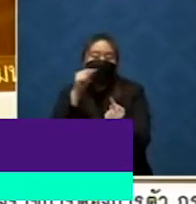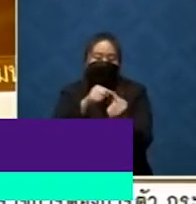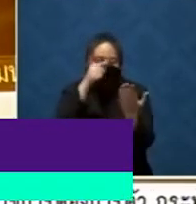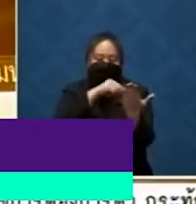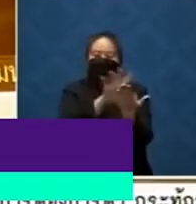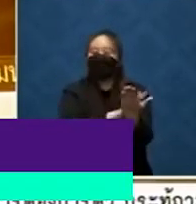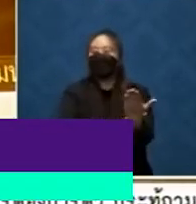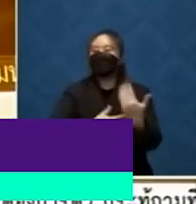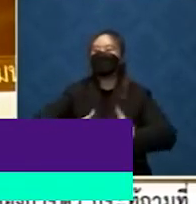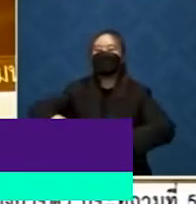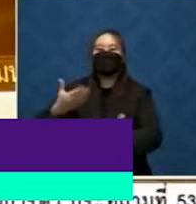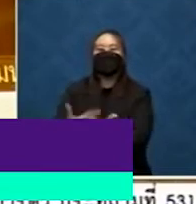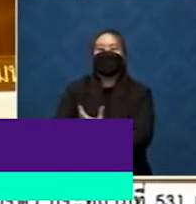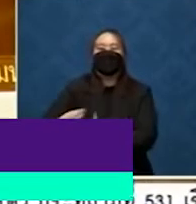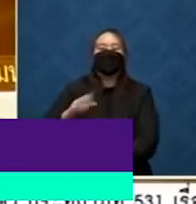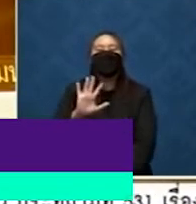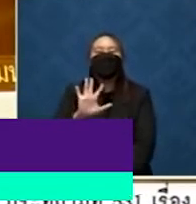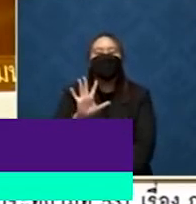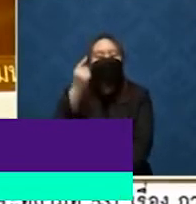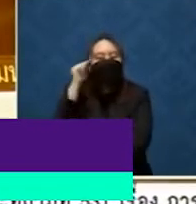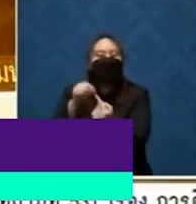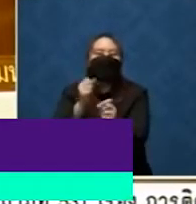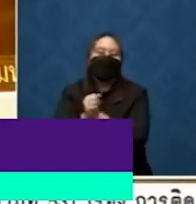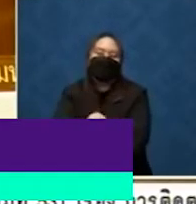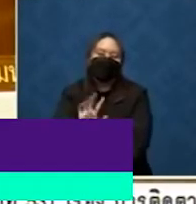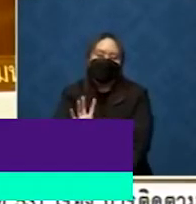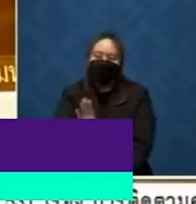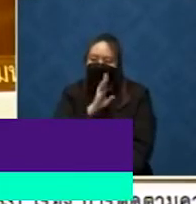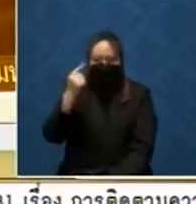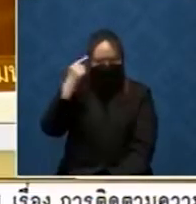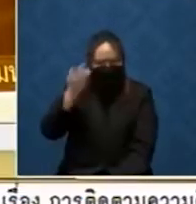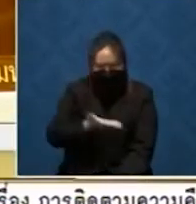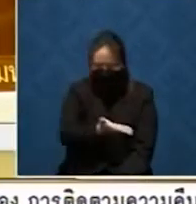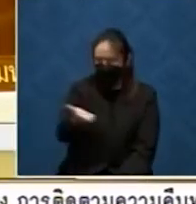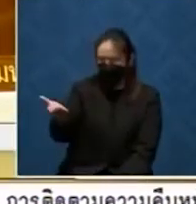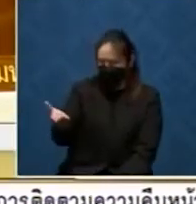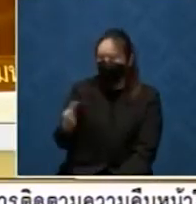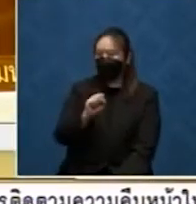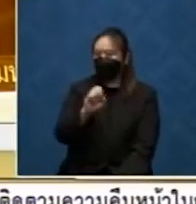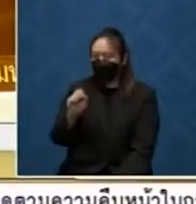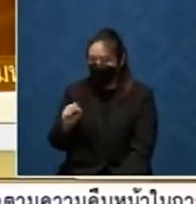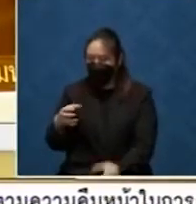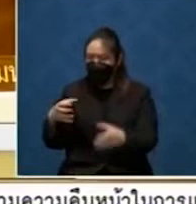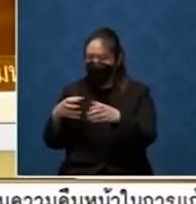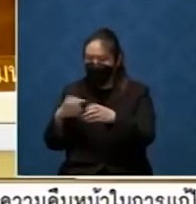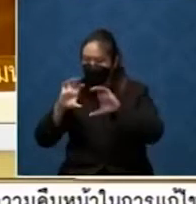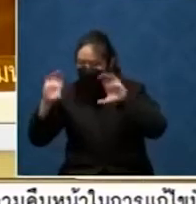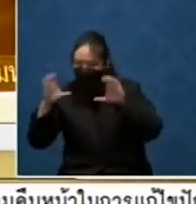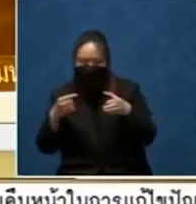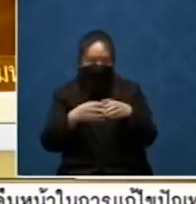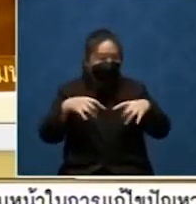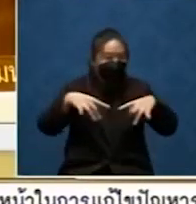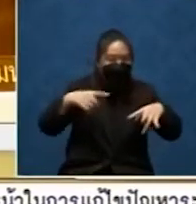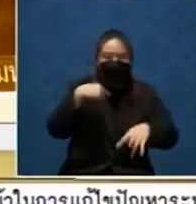ช่นนั้นหรอกครับผมเชื่อมั่นว่าคนในรัฐสภาแห่งนี้มาเป็นฝ่ายรัฐบาลฝ่ายค้านคงไม่มีใครเจตนาจะทำเช่นนั้นน